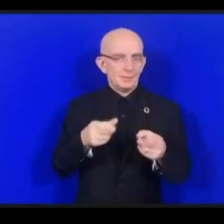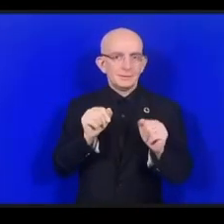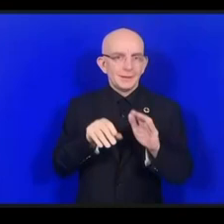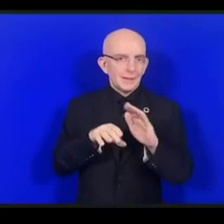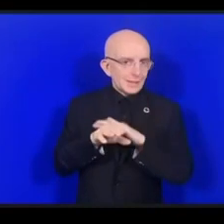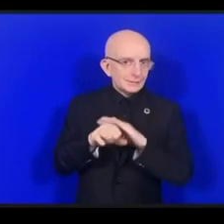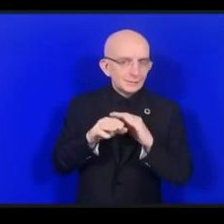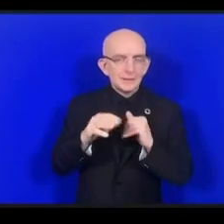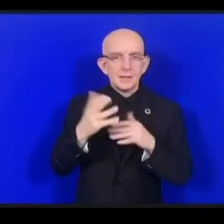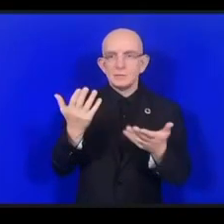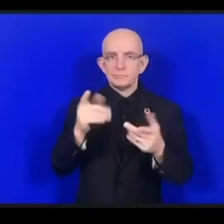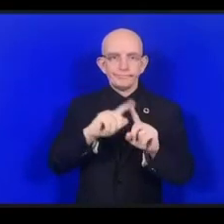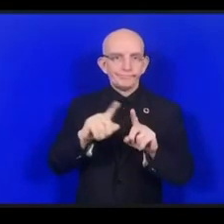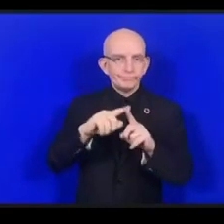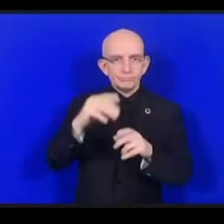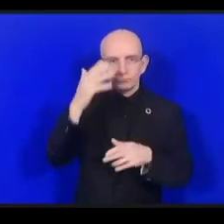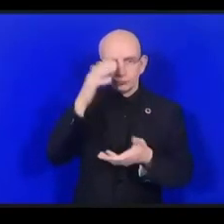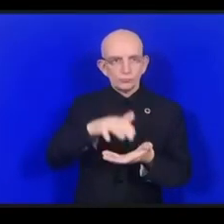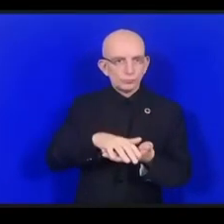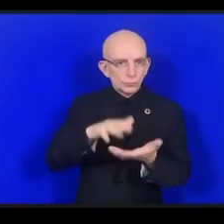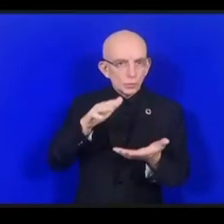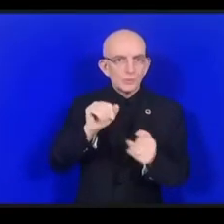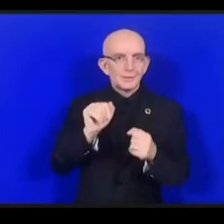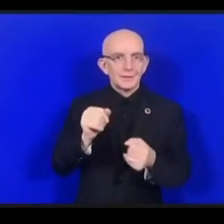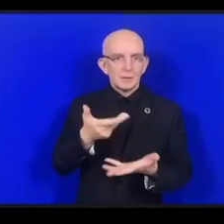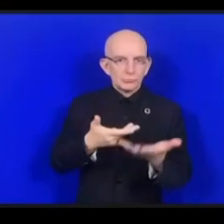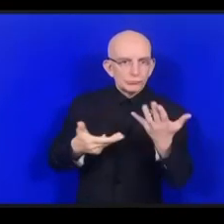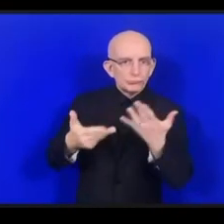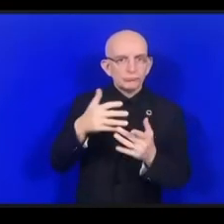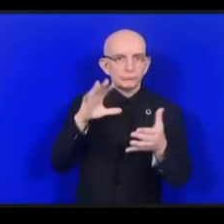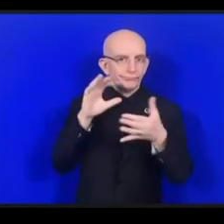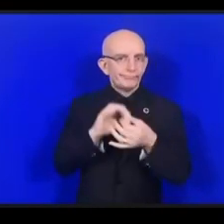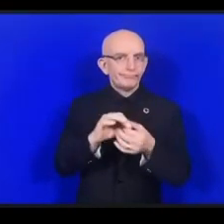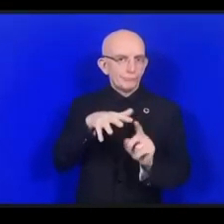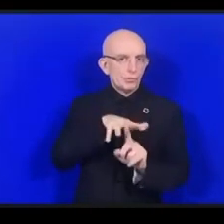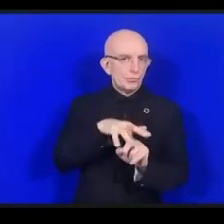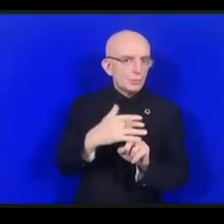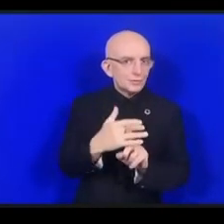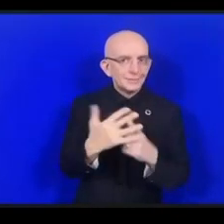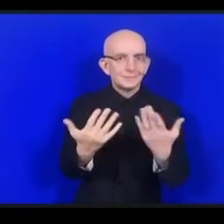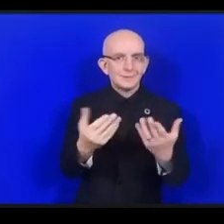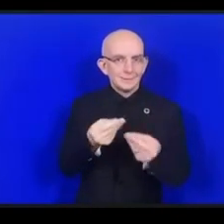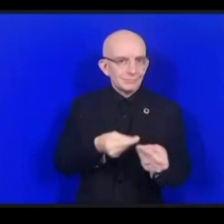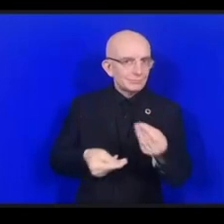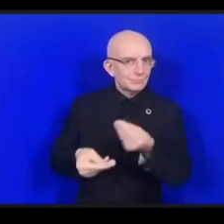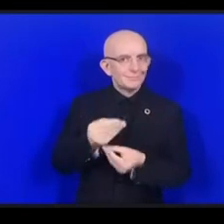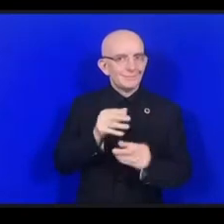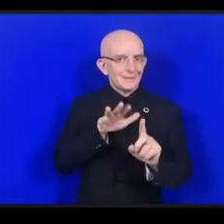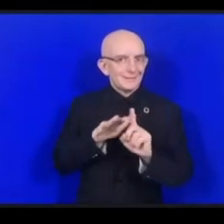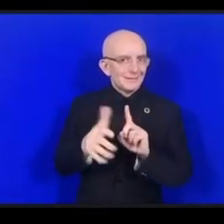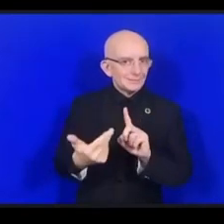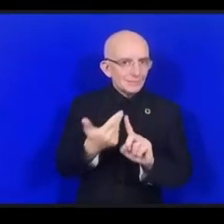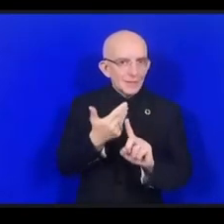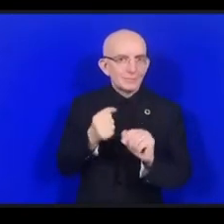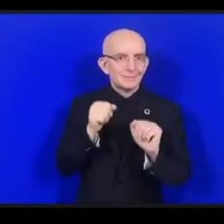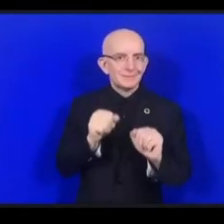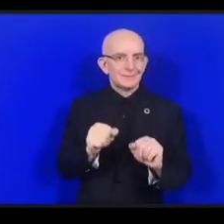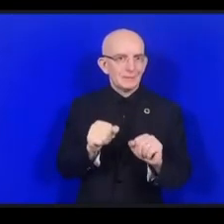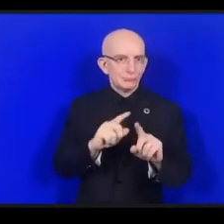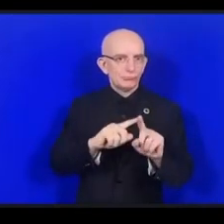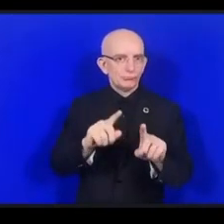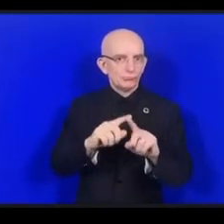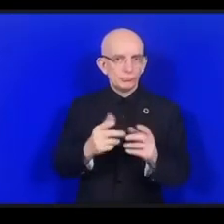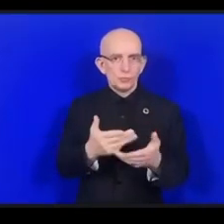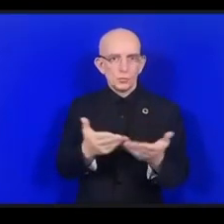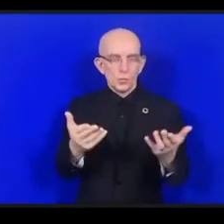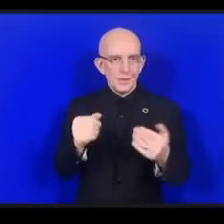开放的、透明的、共享的、可以随时获取的，因为知识的自由流通非常的重要。在座的各位